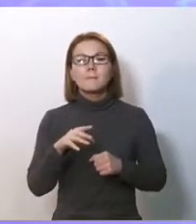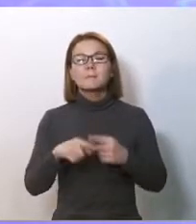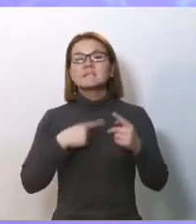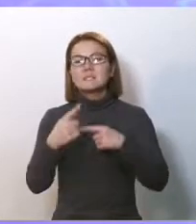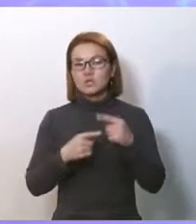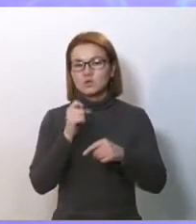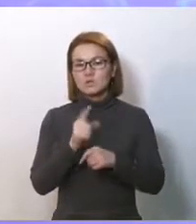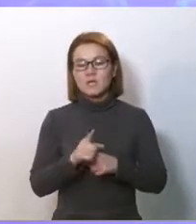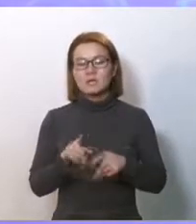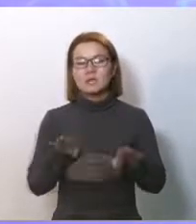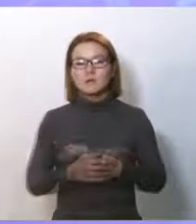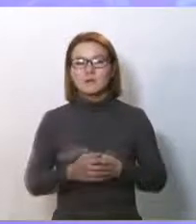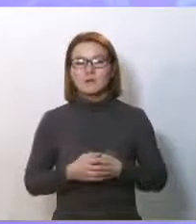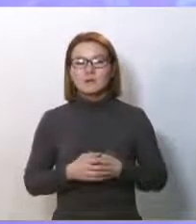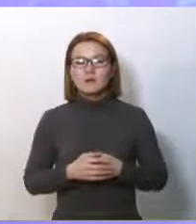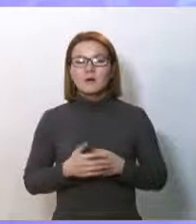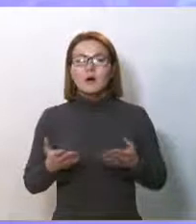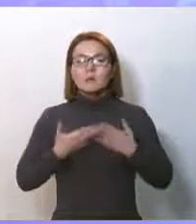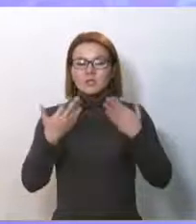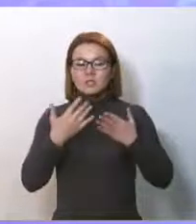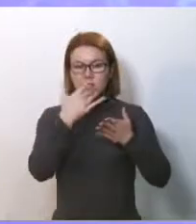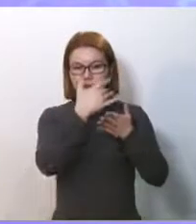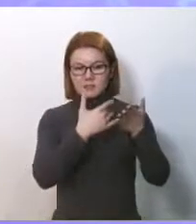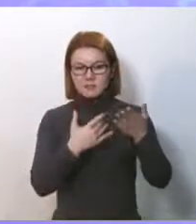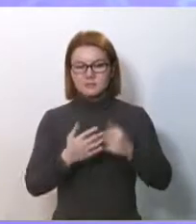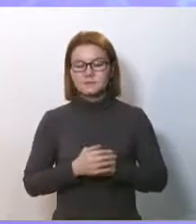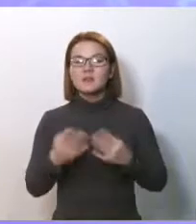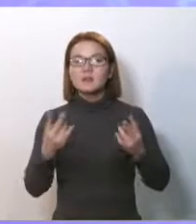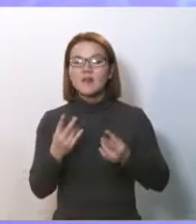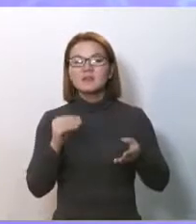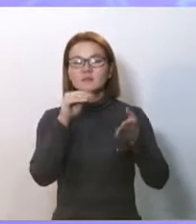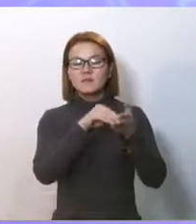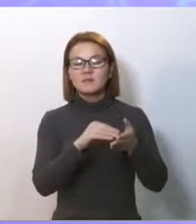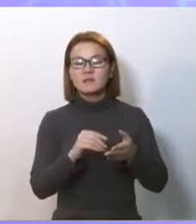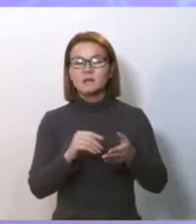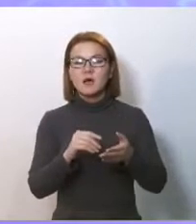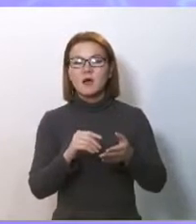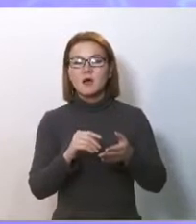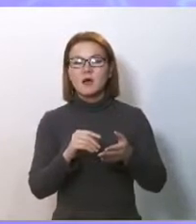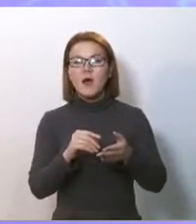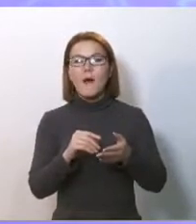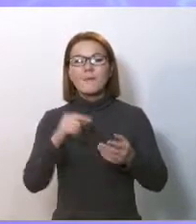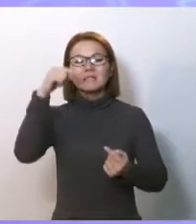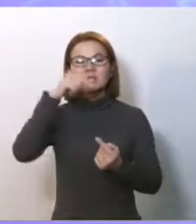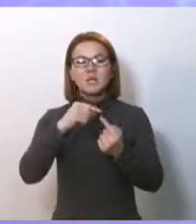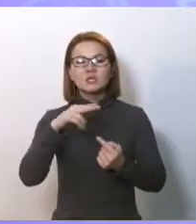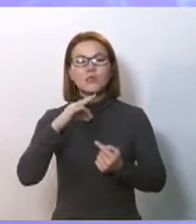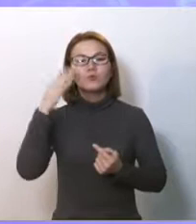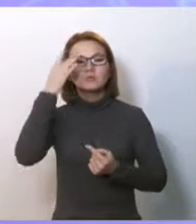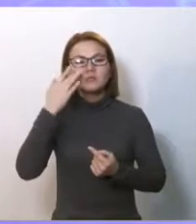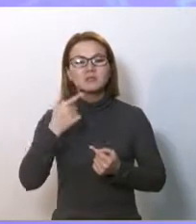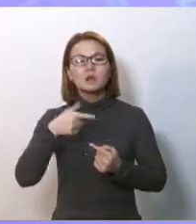Следующее задание такое. Прочитаем текст. Надо вставлять подходящие по смыслу